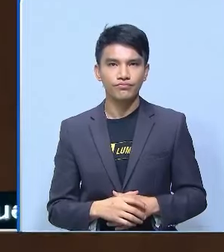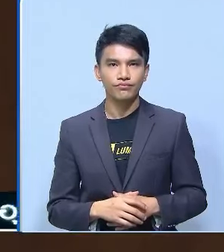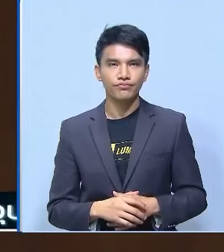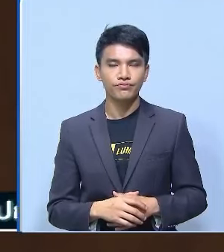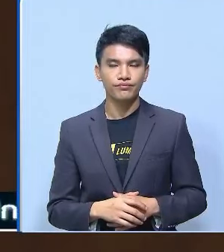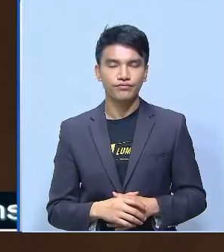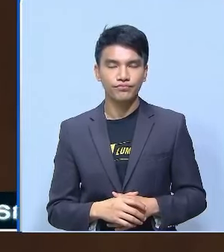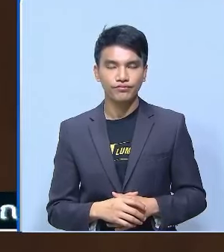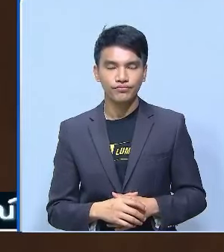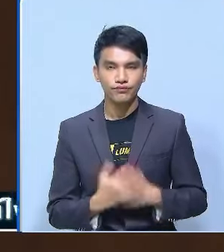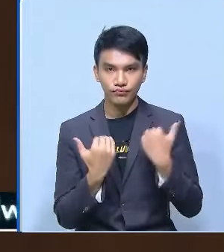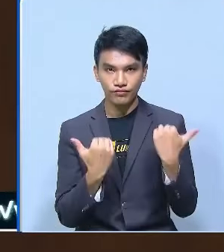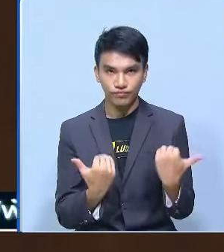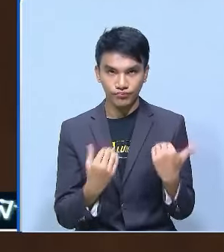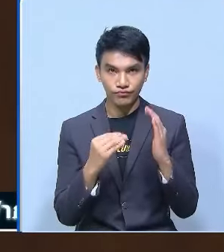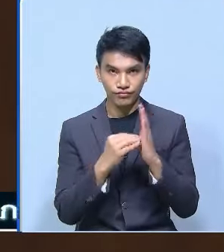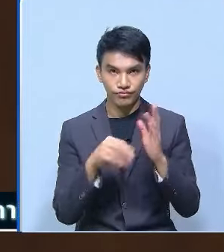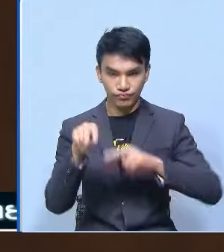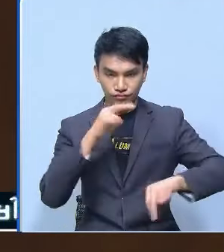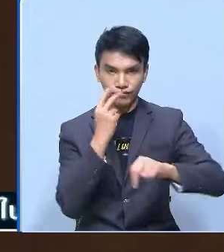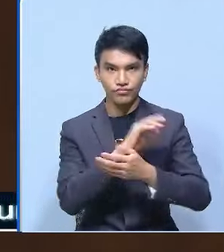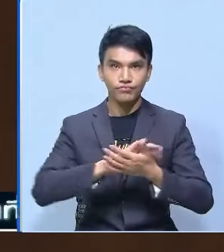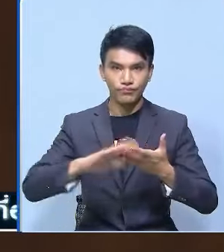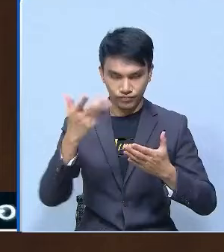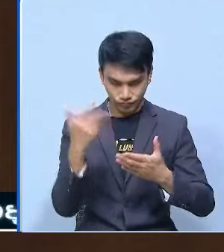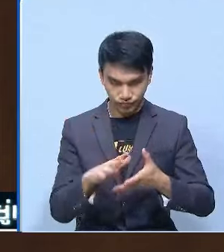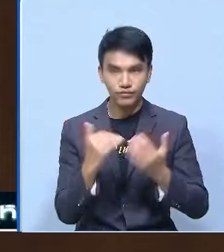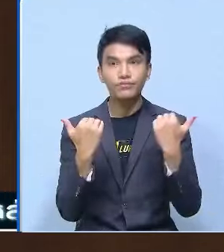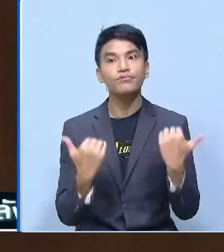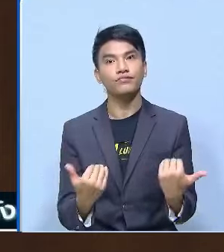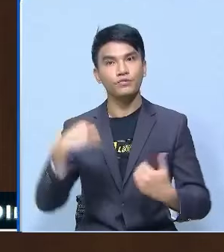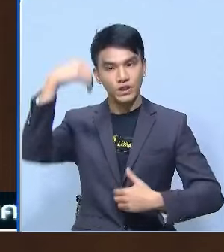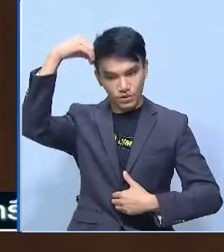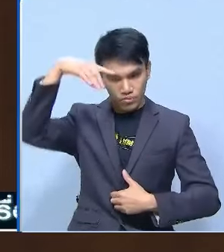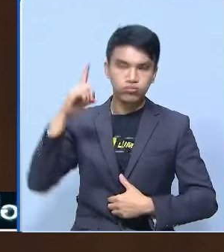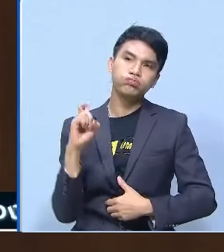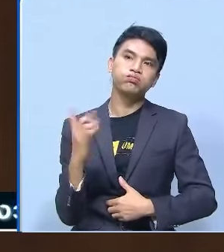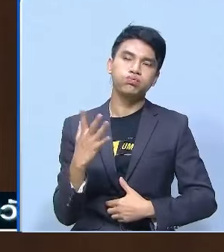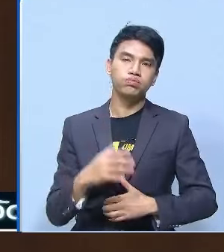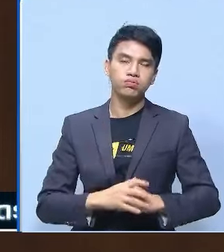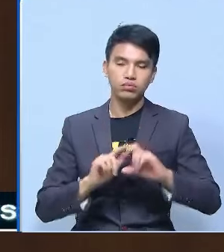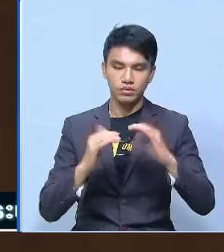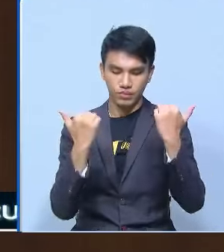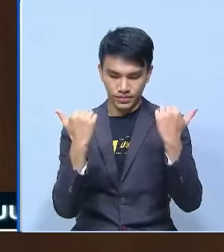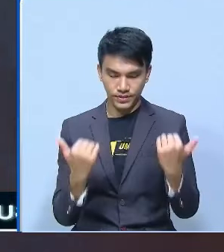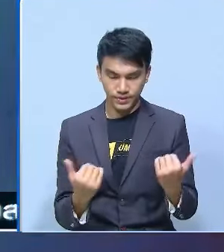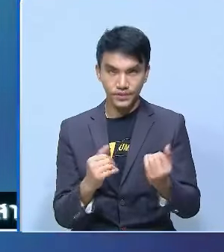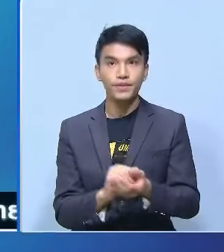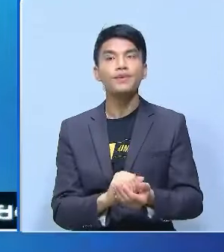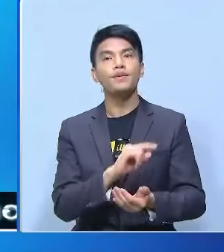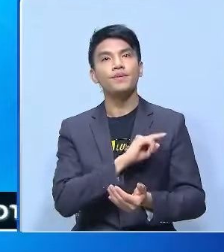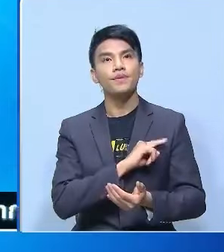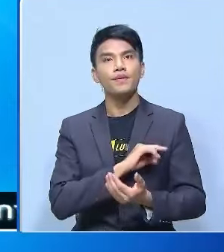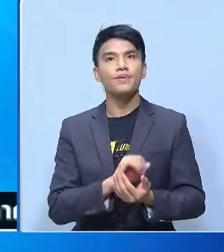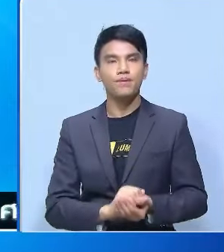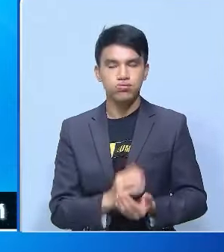นอนค่ะว่าทางกทมเนี่ยเขามีการตรวจสอบเรียบร้อยแล้วนะคะพบว่าไม่มีไฟฟ้ารั่วแต่อย่างใดค่ะแต่ว่าตอนนี้เนี่ยก็จะรับผิดชอบด้วยการ